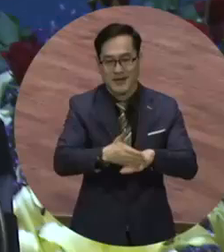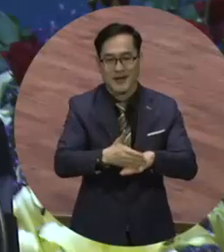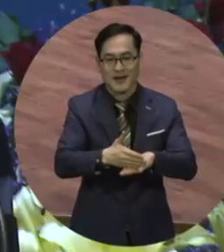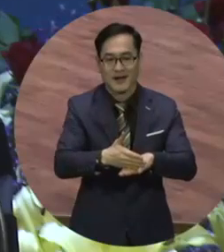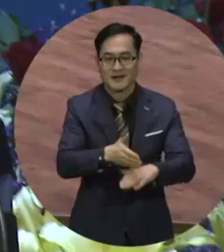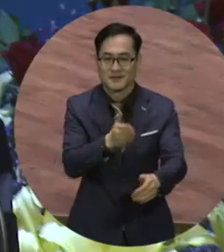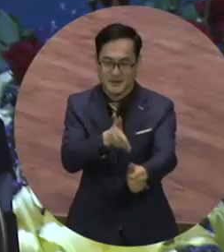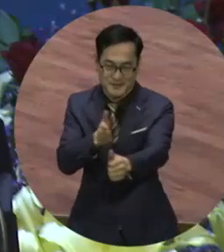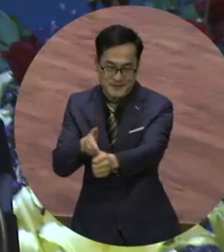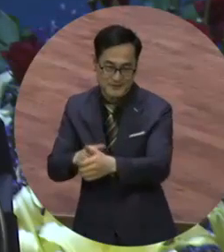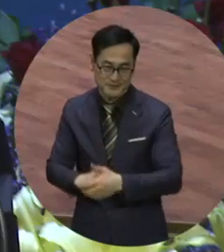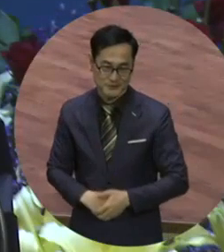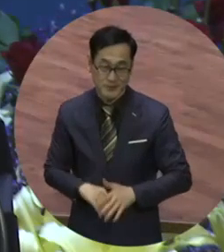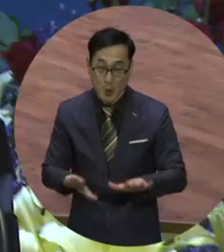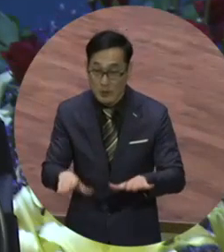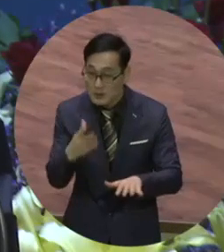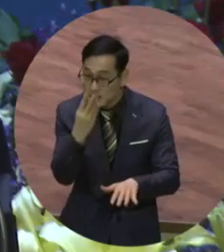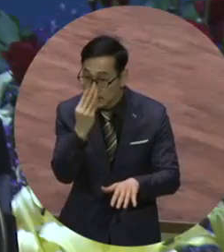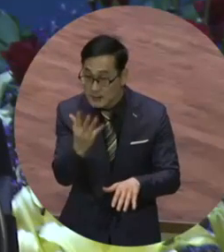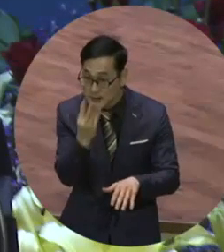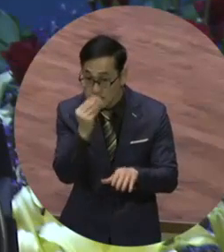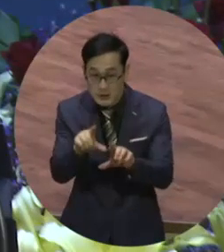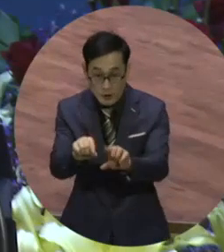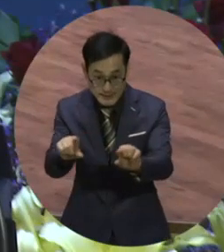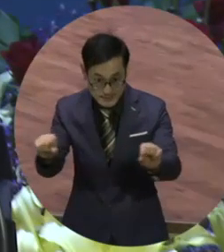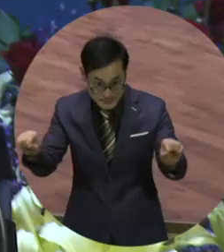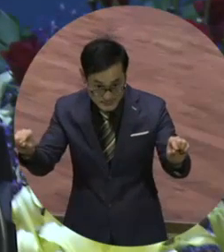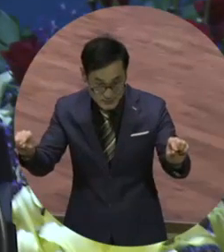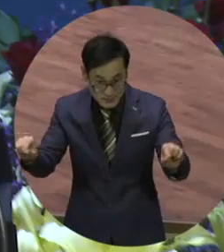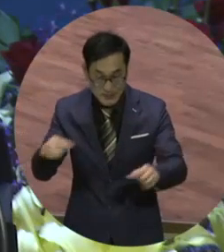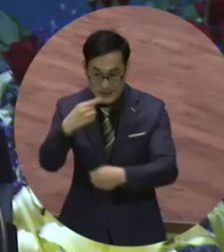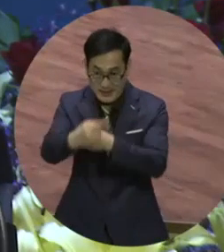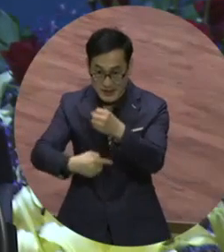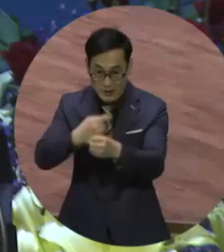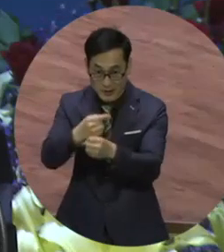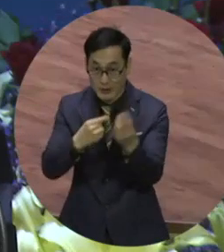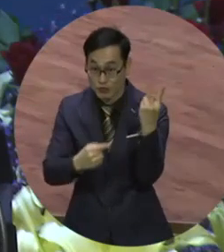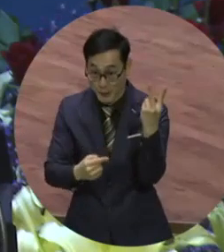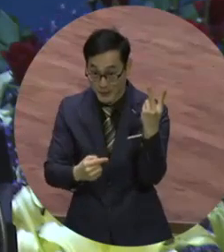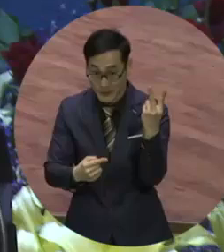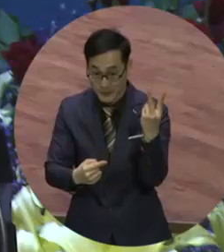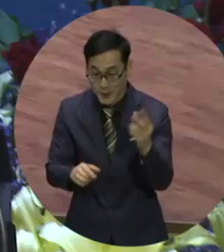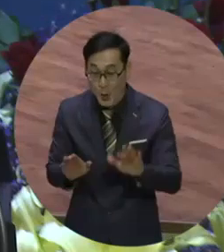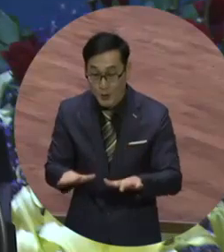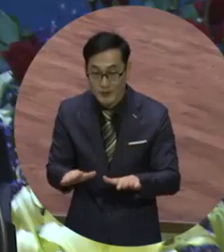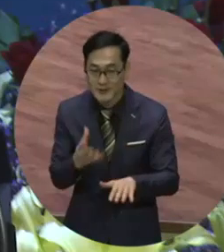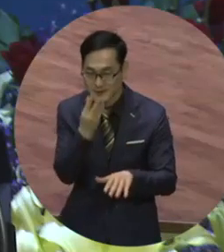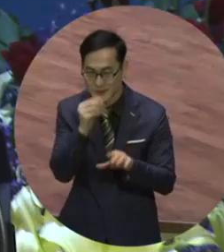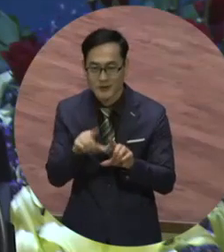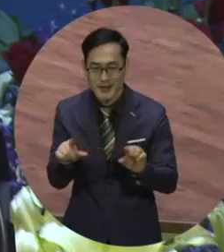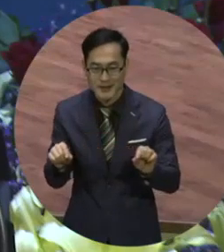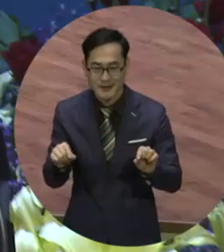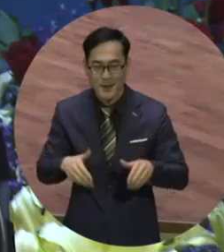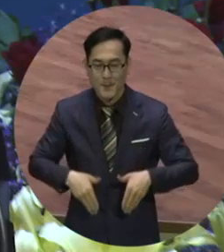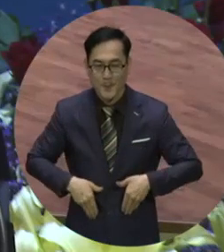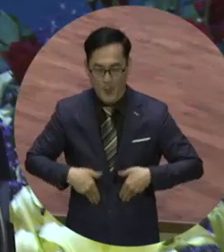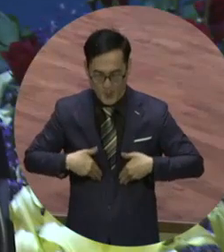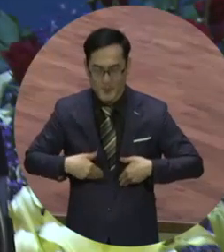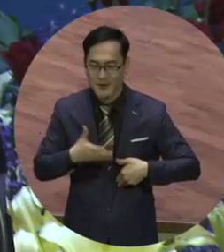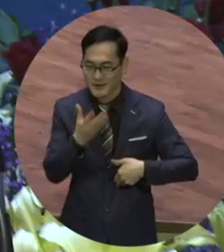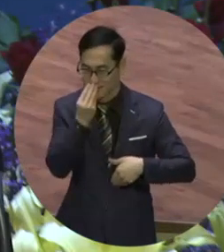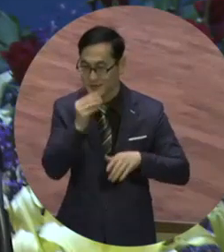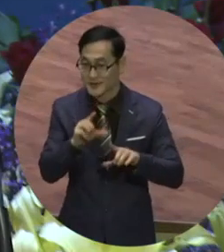오늘은 성찬주일이 1년에 딱 두 번 있는 성찬주일 봄 가을로 있는 이